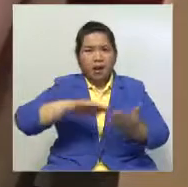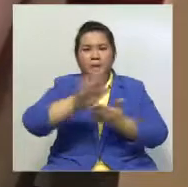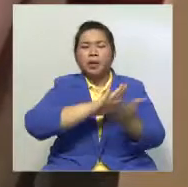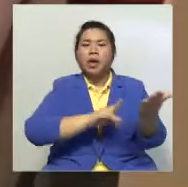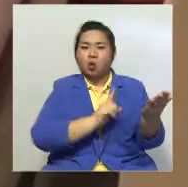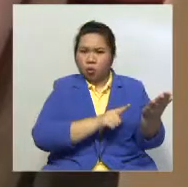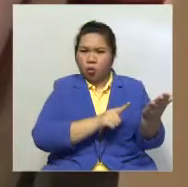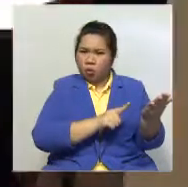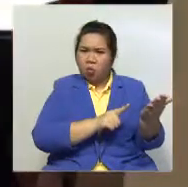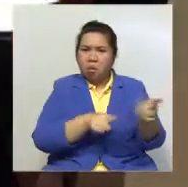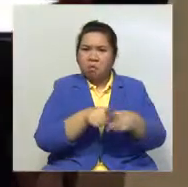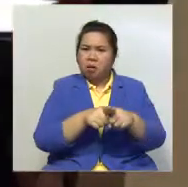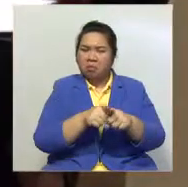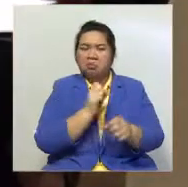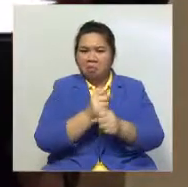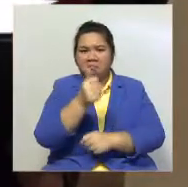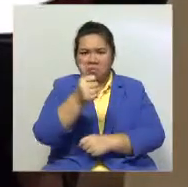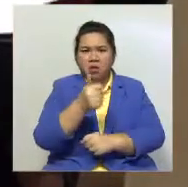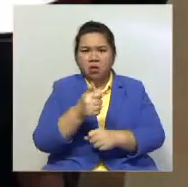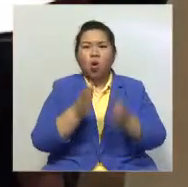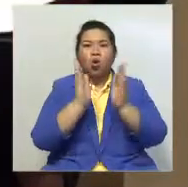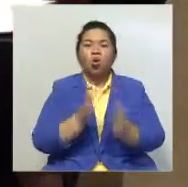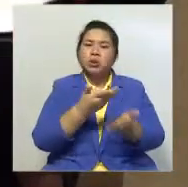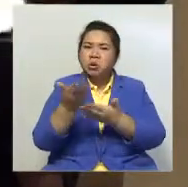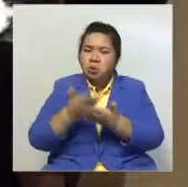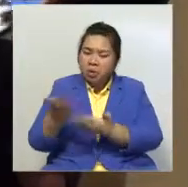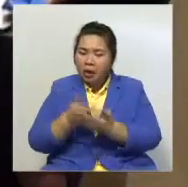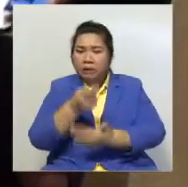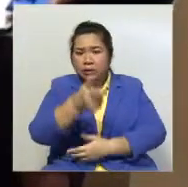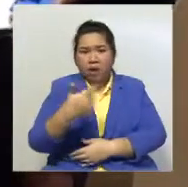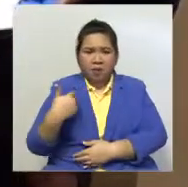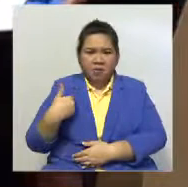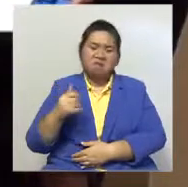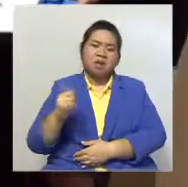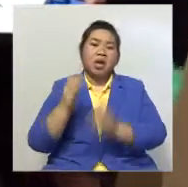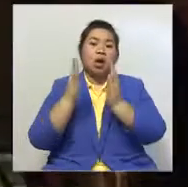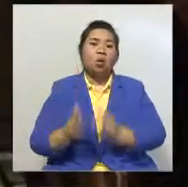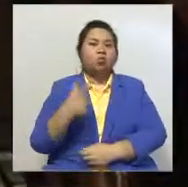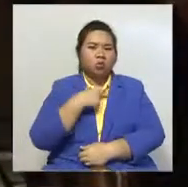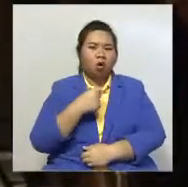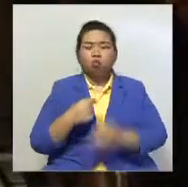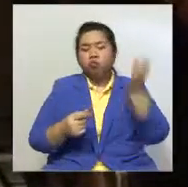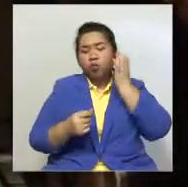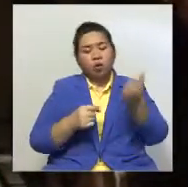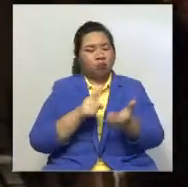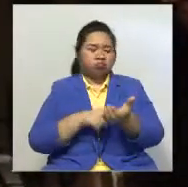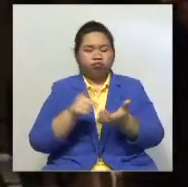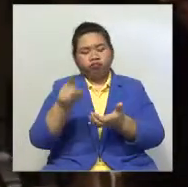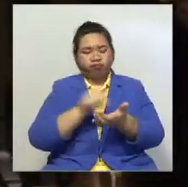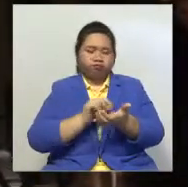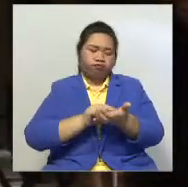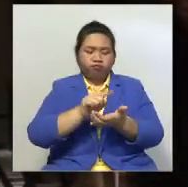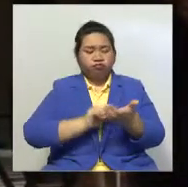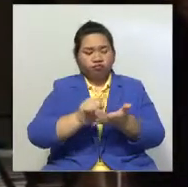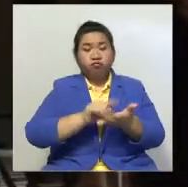ตลาดที่มีศักยภาพสูงนะคะเนื่องจากว่าคนมีกำลังซื้อแล้วก็หลายๆคนนิยมที่จะใช้สมาร์ทโฟนในการทำธุรกร